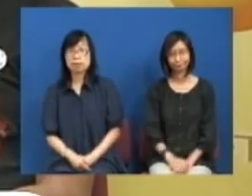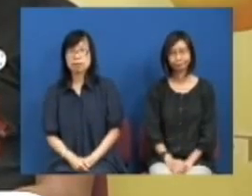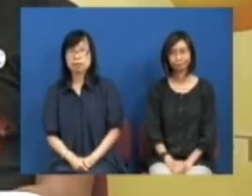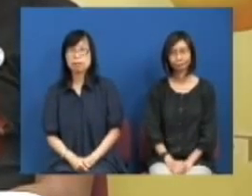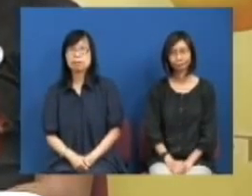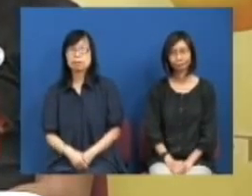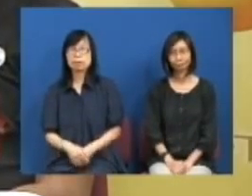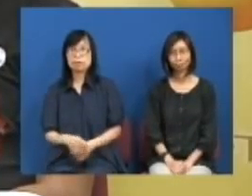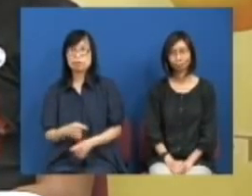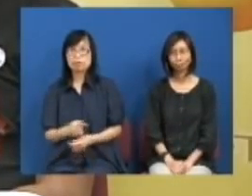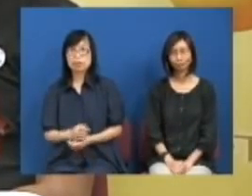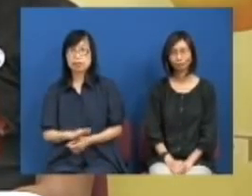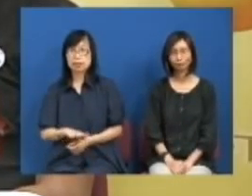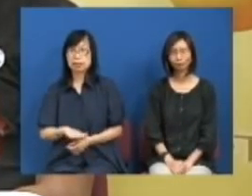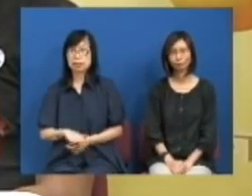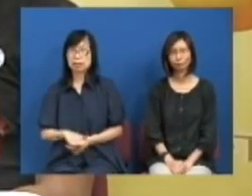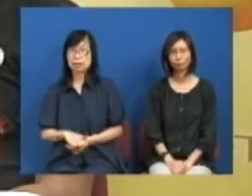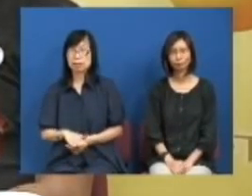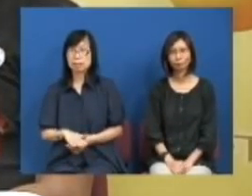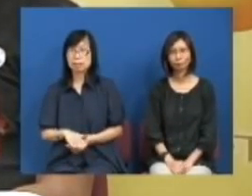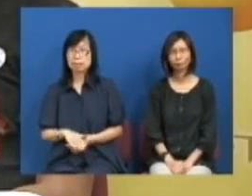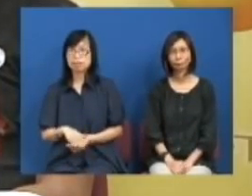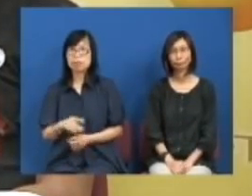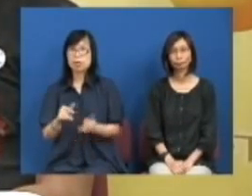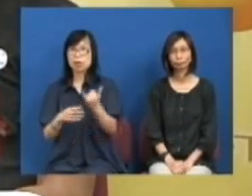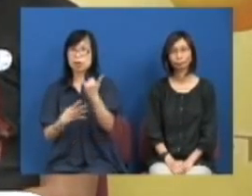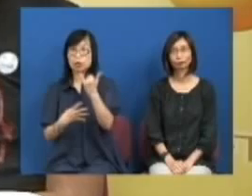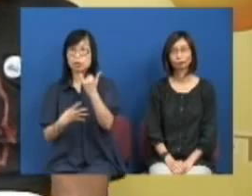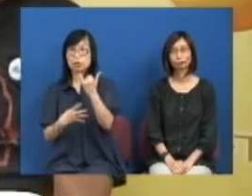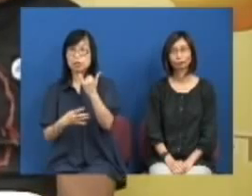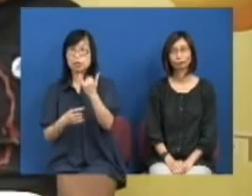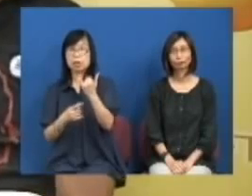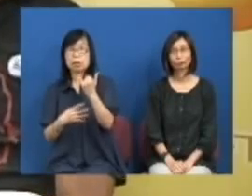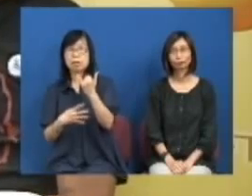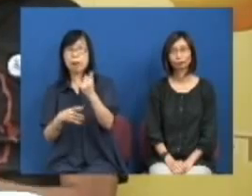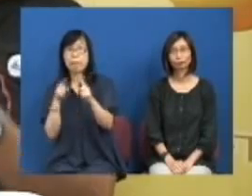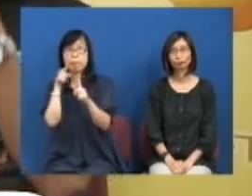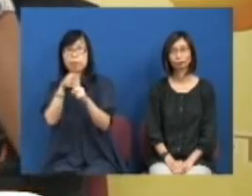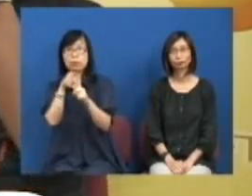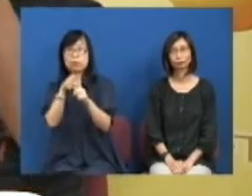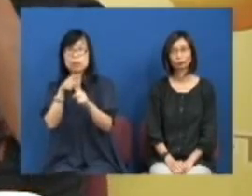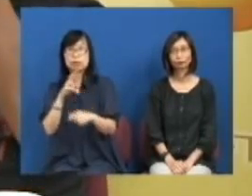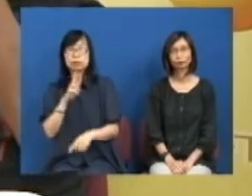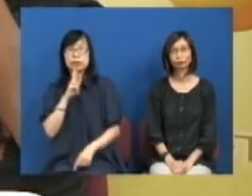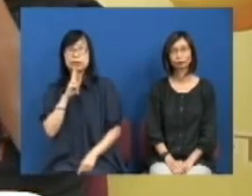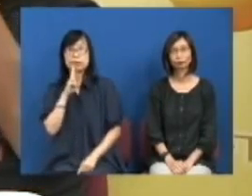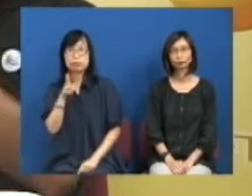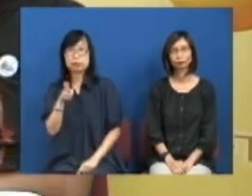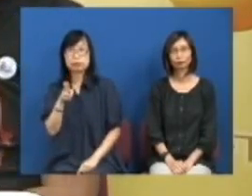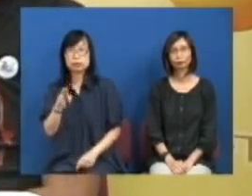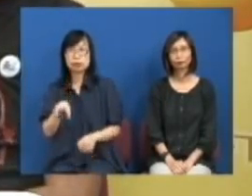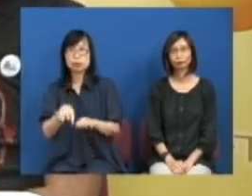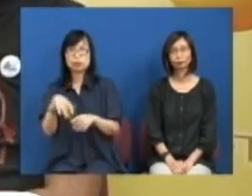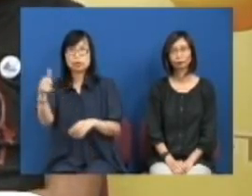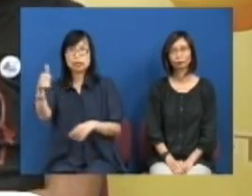去遊行，咁呢個當然係六四有一個作用就係話。令到所有嘅與